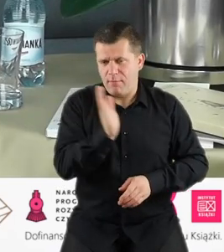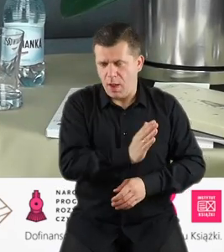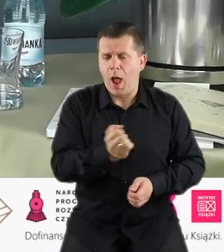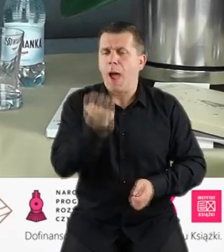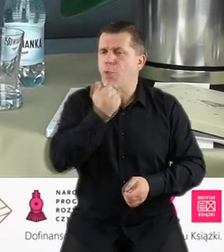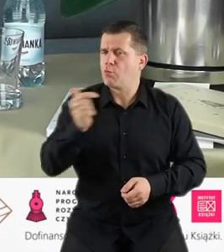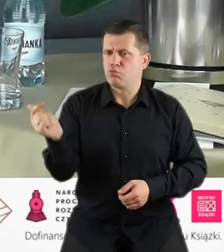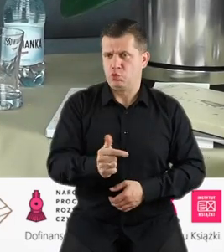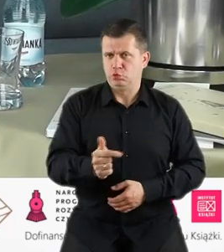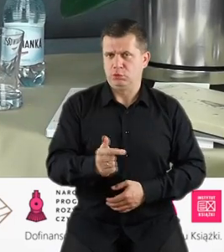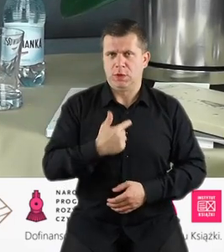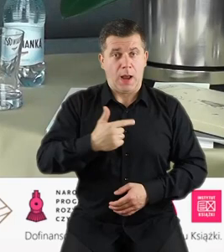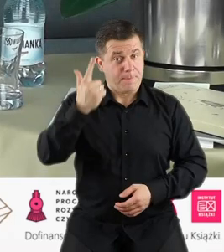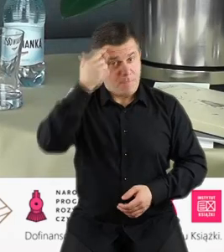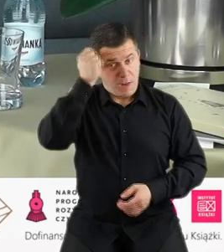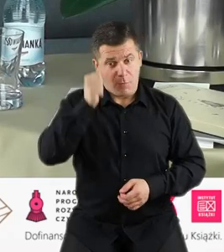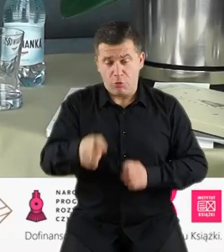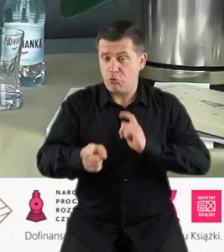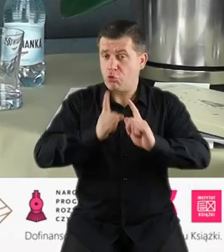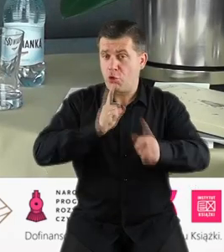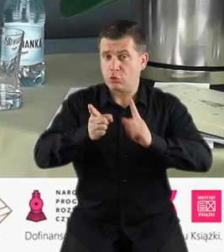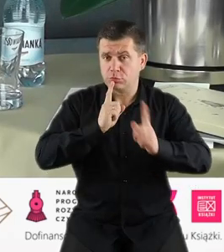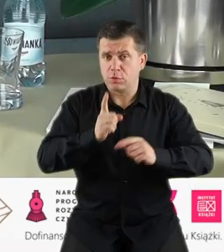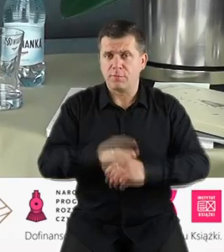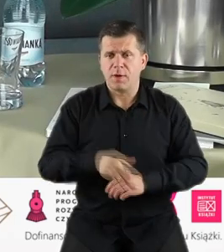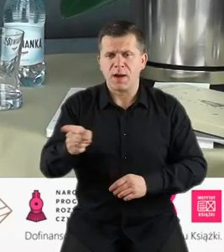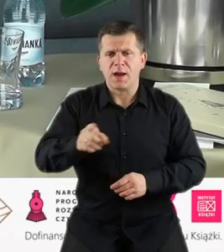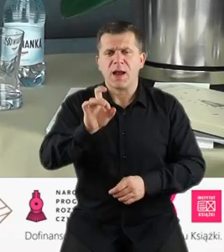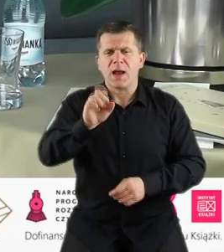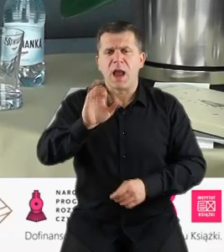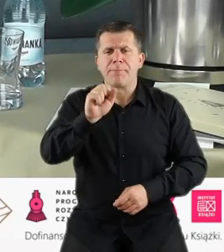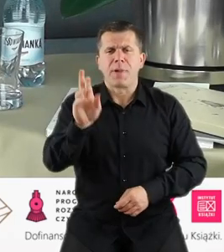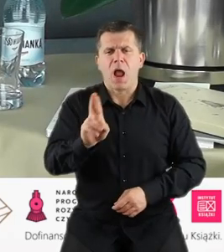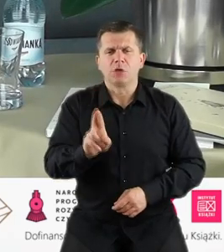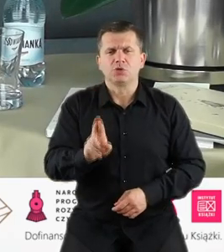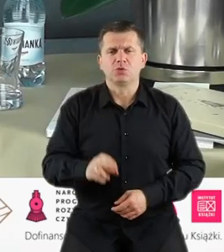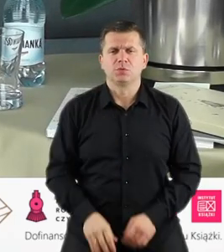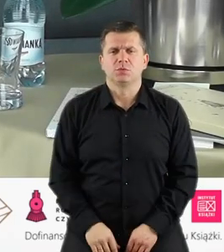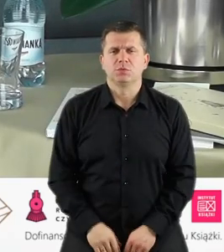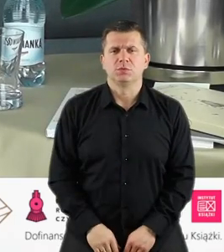było, no pamiętam te rozmowy, tak, jak właśnie ten grabarz